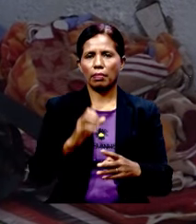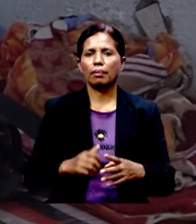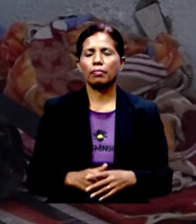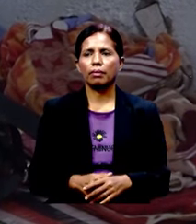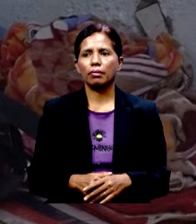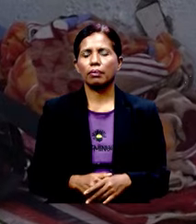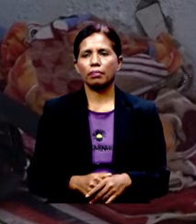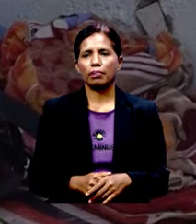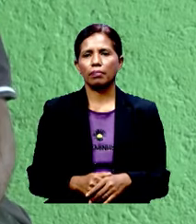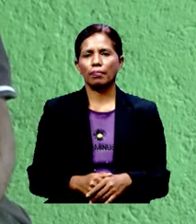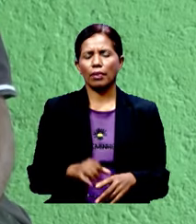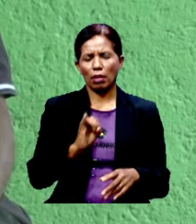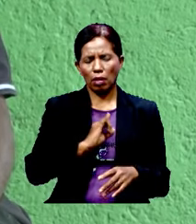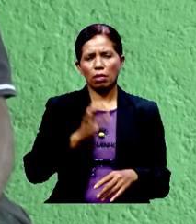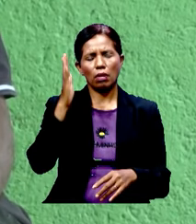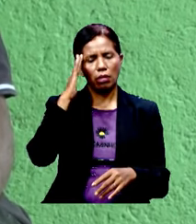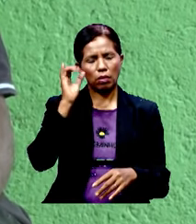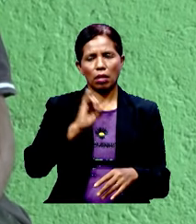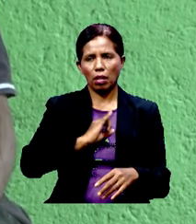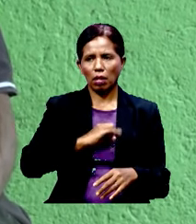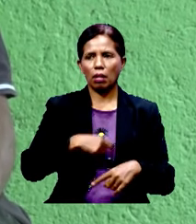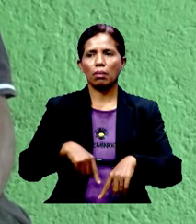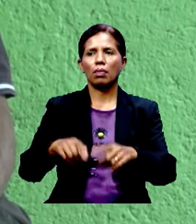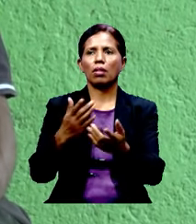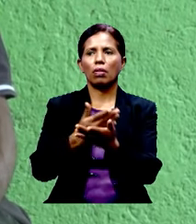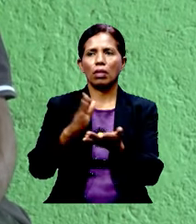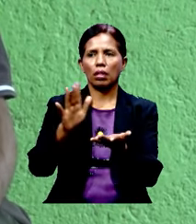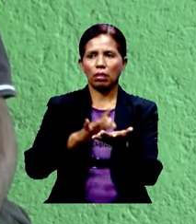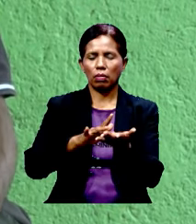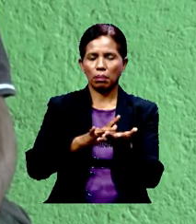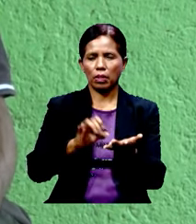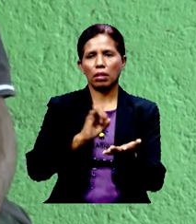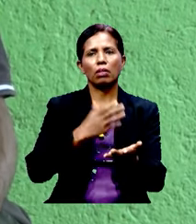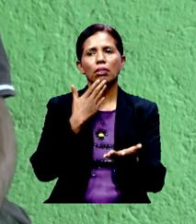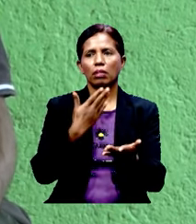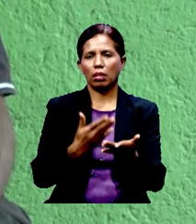Hau hanoin dia hana talo hau bama gede hana sosetan sosetan ai muruk dia keliu